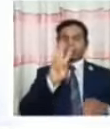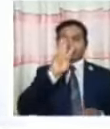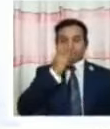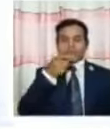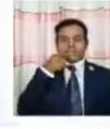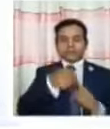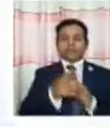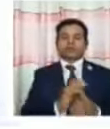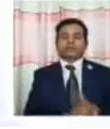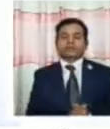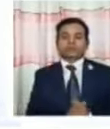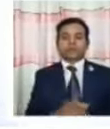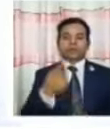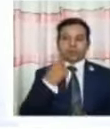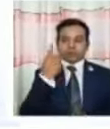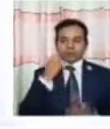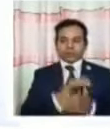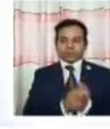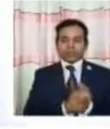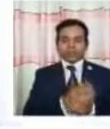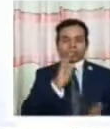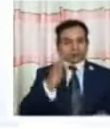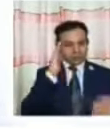ষাটোর্ধ্ব 1097 জন